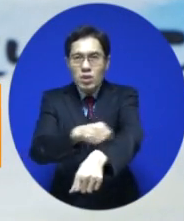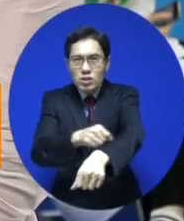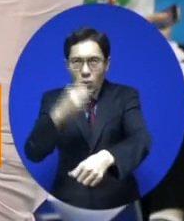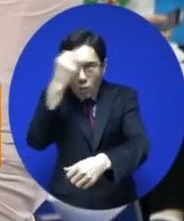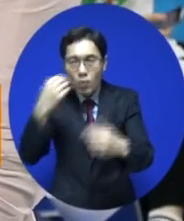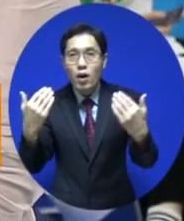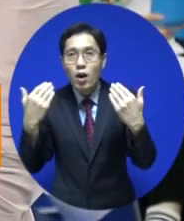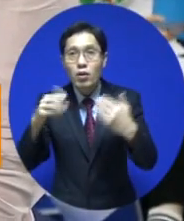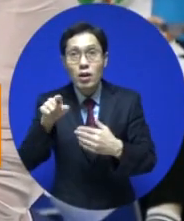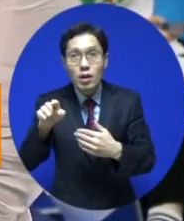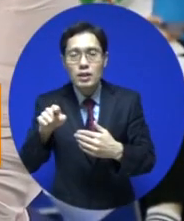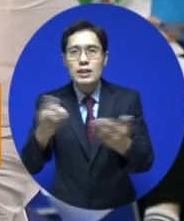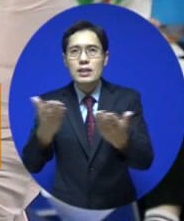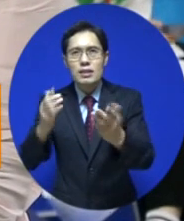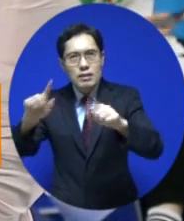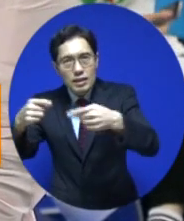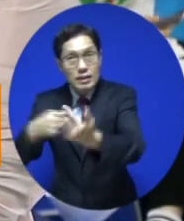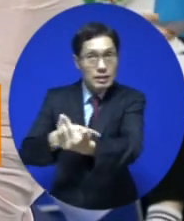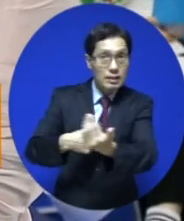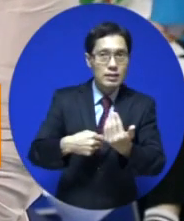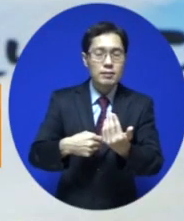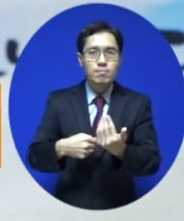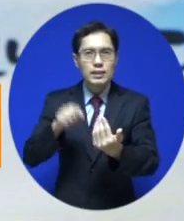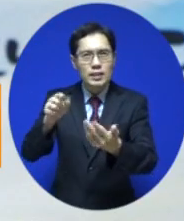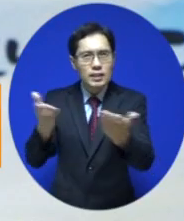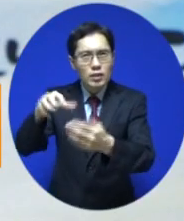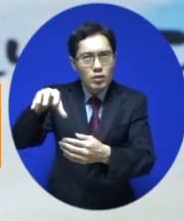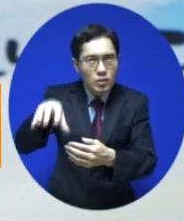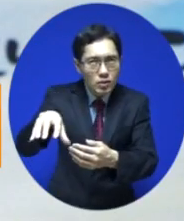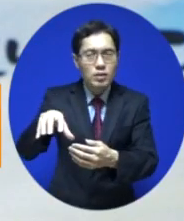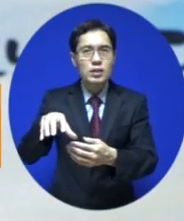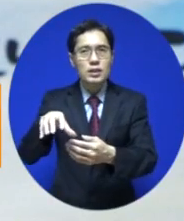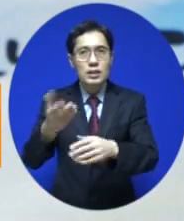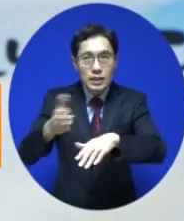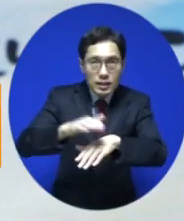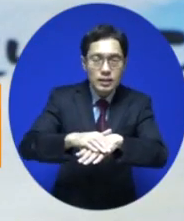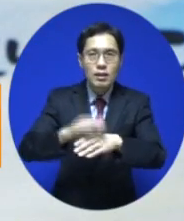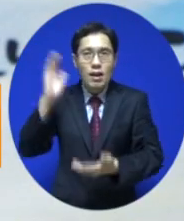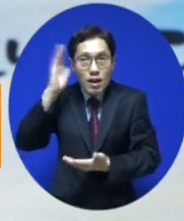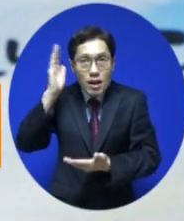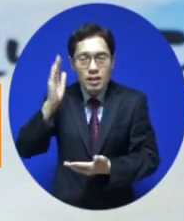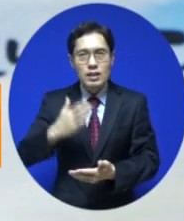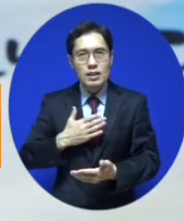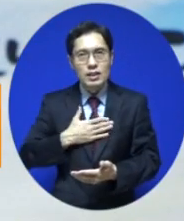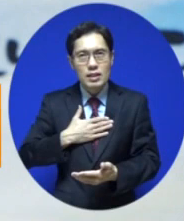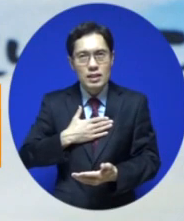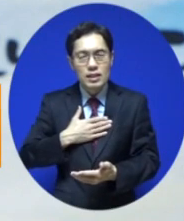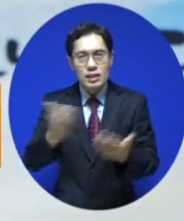특성화고 등 학생들 같은 경우에 지금 취업을 앞두고 있기 때문에 그 취업 현장에서 직접 학생들이 자기들이